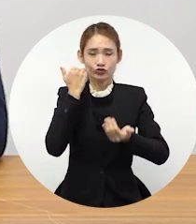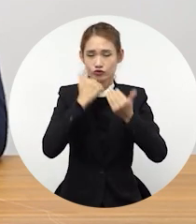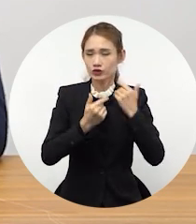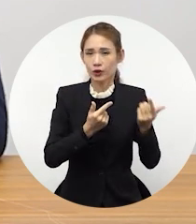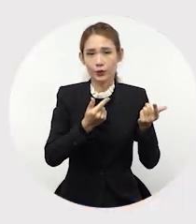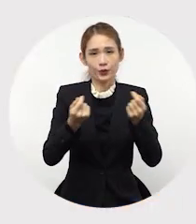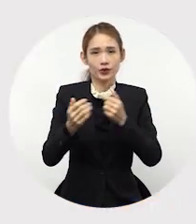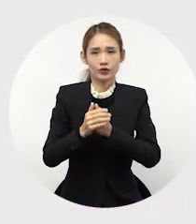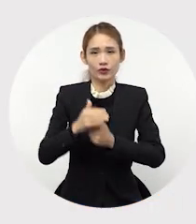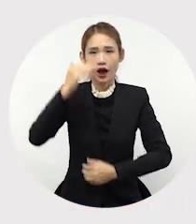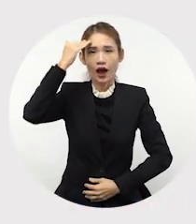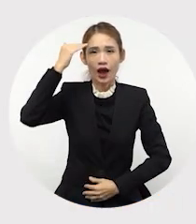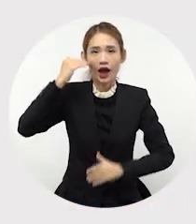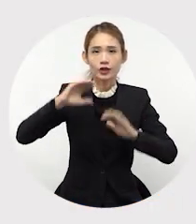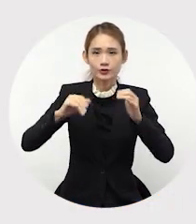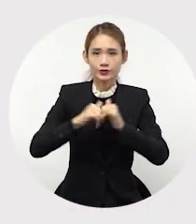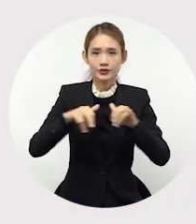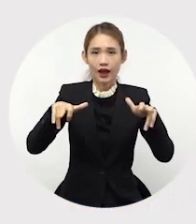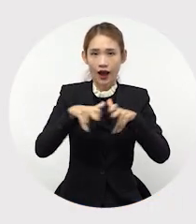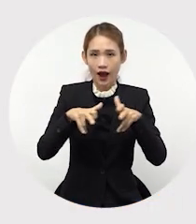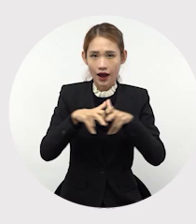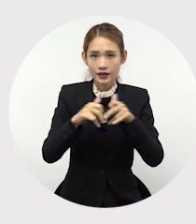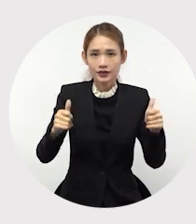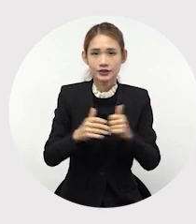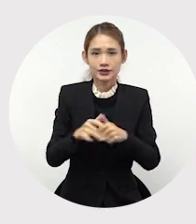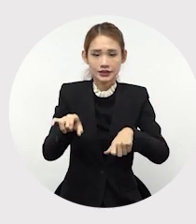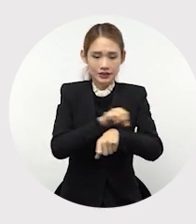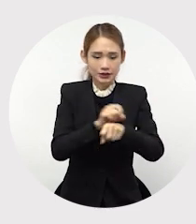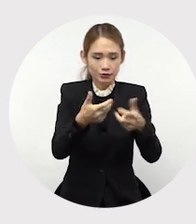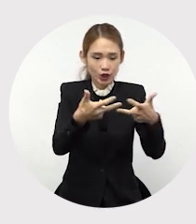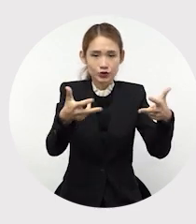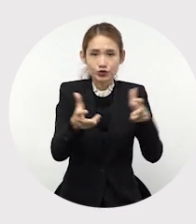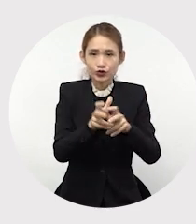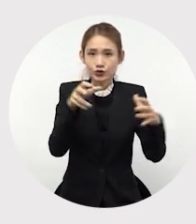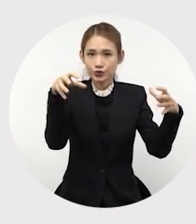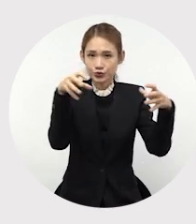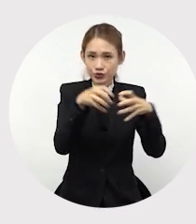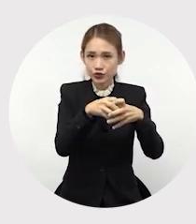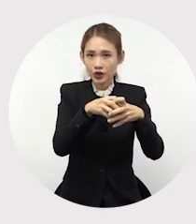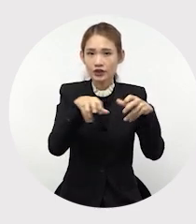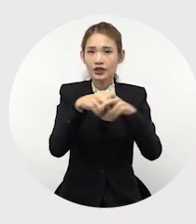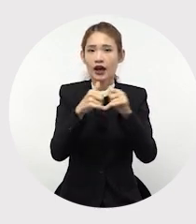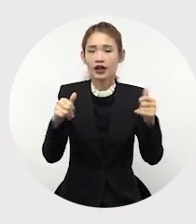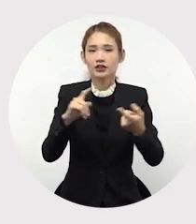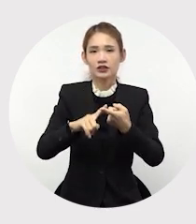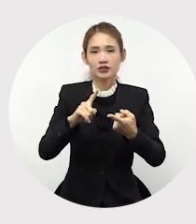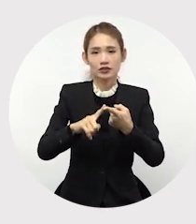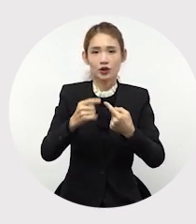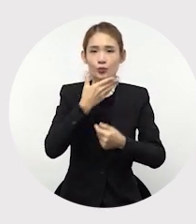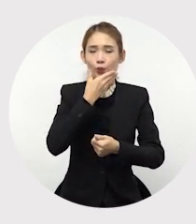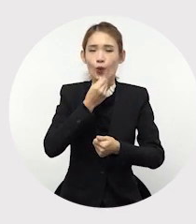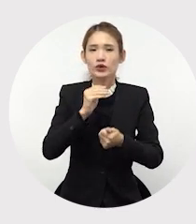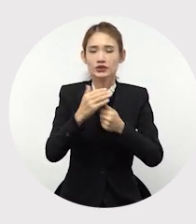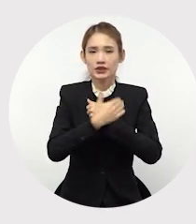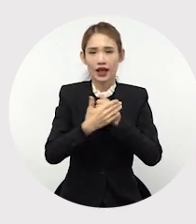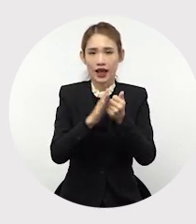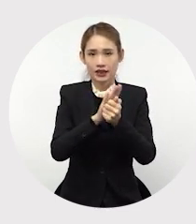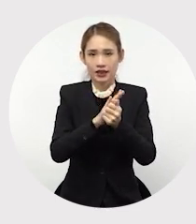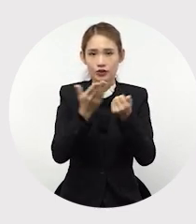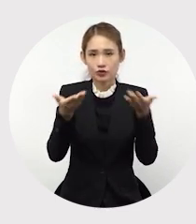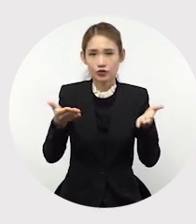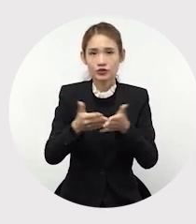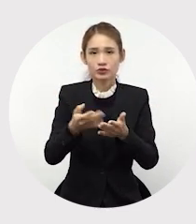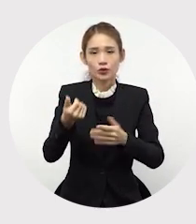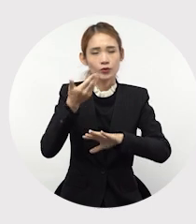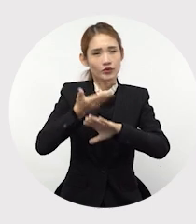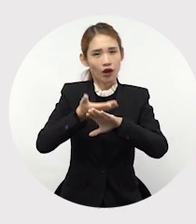뭐 누구나 그리고 우리나라 같은 경우는 장애에 대해서 특별한 어떤 그룹을 장애인으로 묶어서 그들에 대해서 뭔가 복지 혜택도